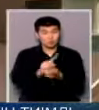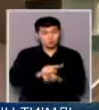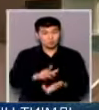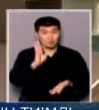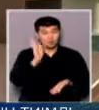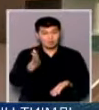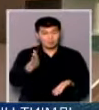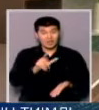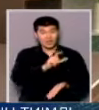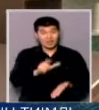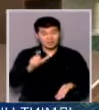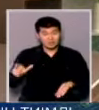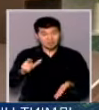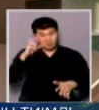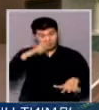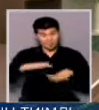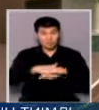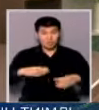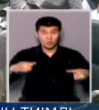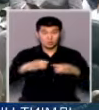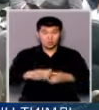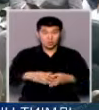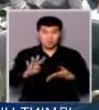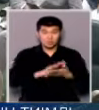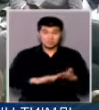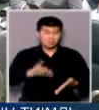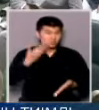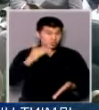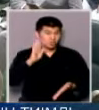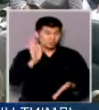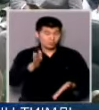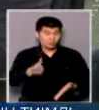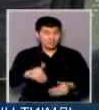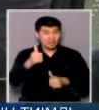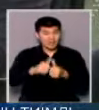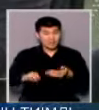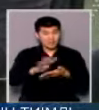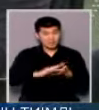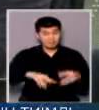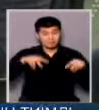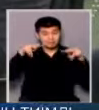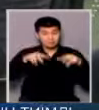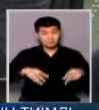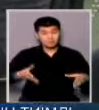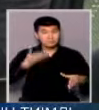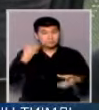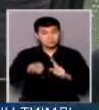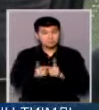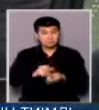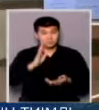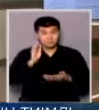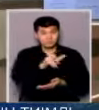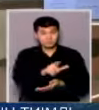болмақ. Бұдан былай азаматтардың мемлекеттік органдарға жүгіну жұмысы жеңілдей түспек. Әрі өтінімдерді бақылау ісі де